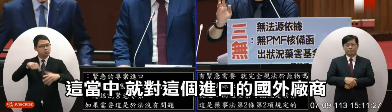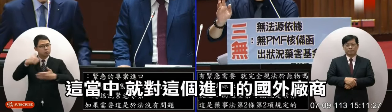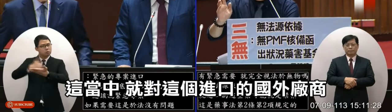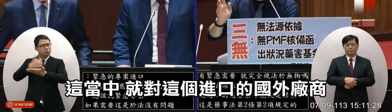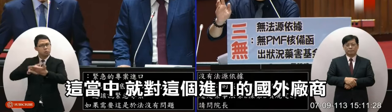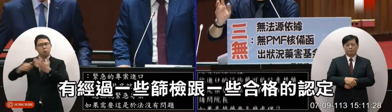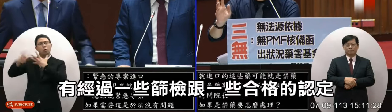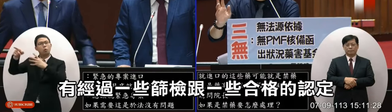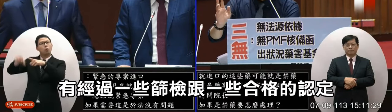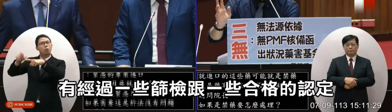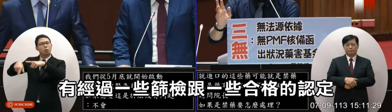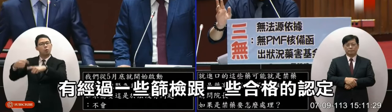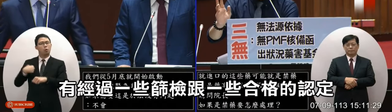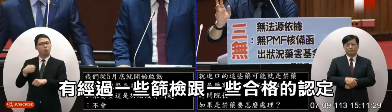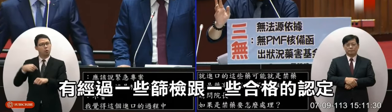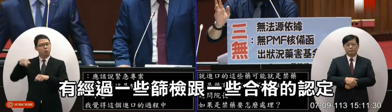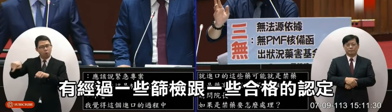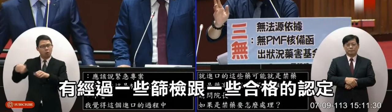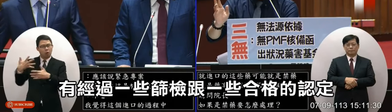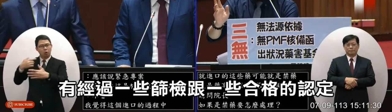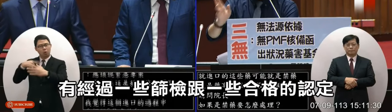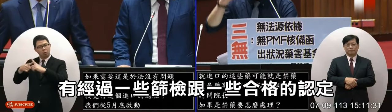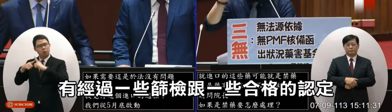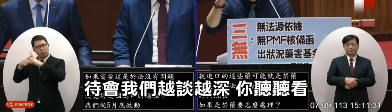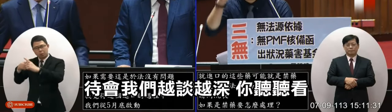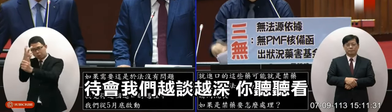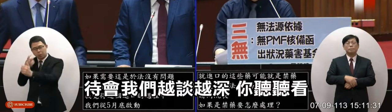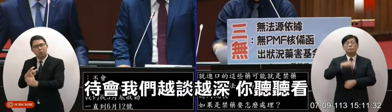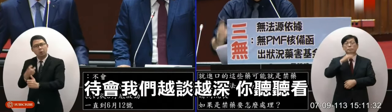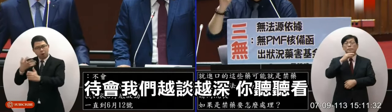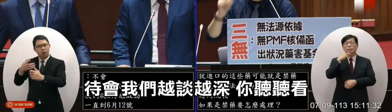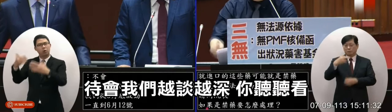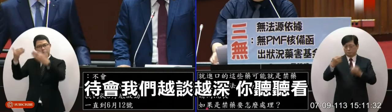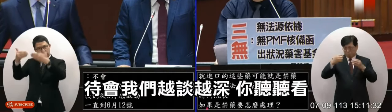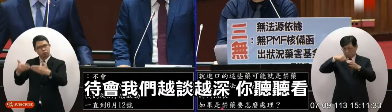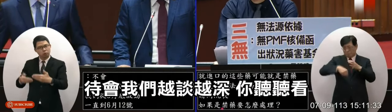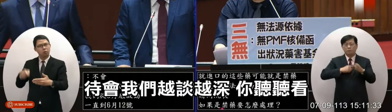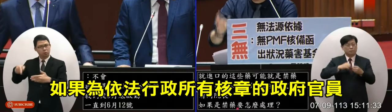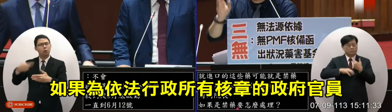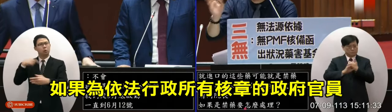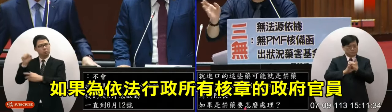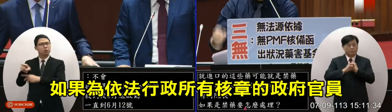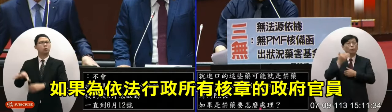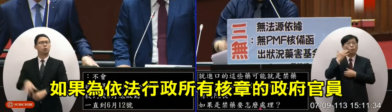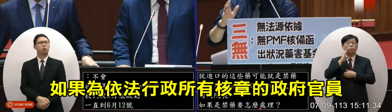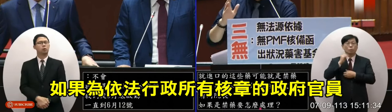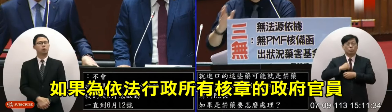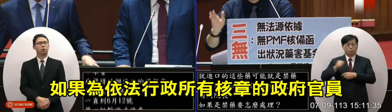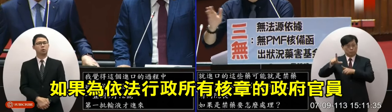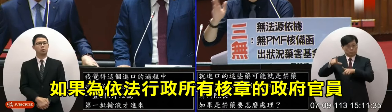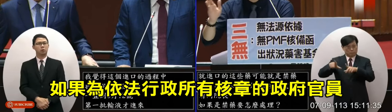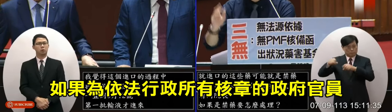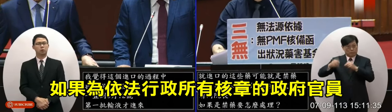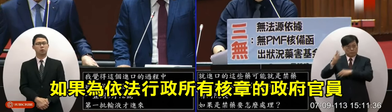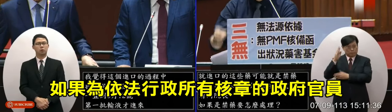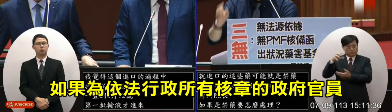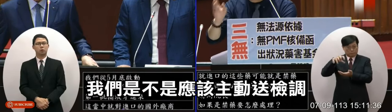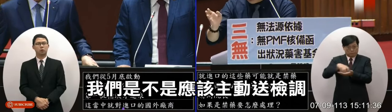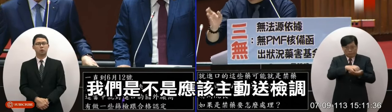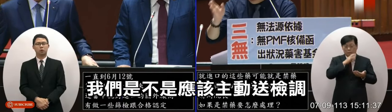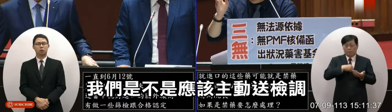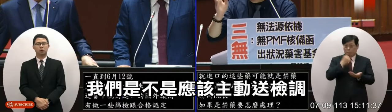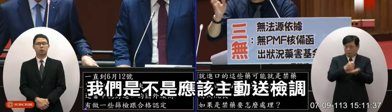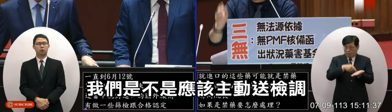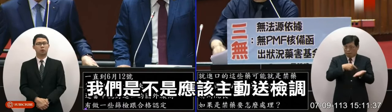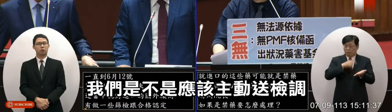国外厂商有经过一些筛检跟一些合格的认定。 待会我们越谈越深哦，你听听看，如果未依法行政所有核章的政府官员，我